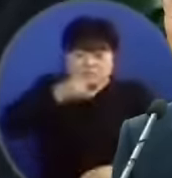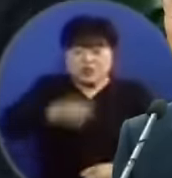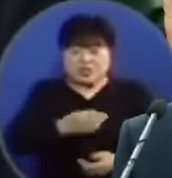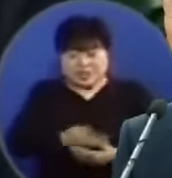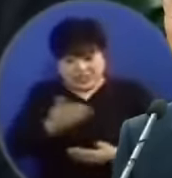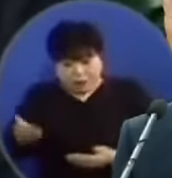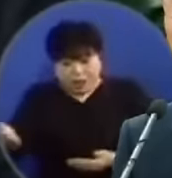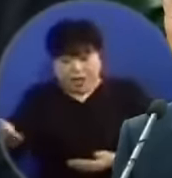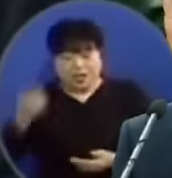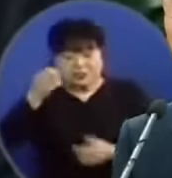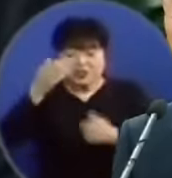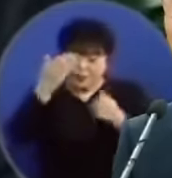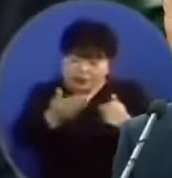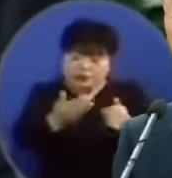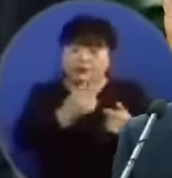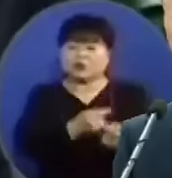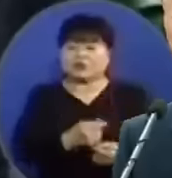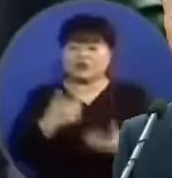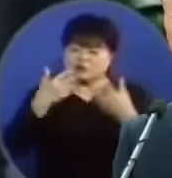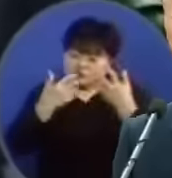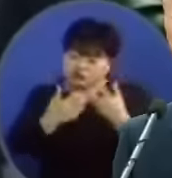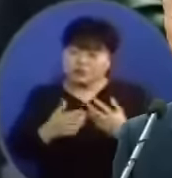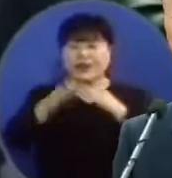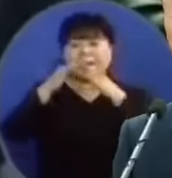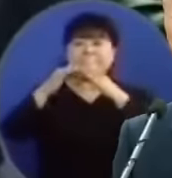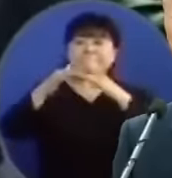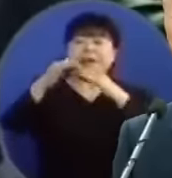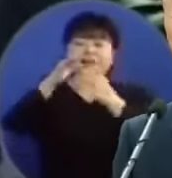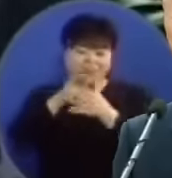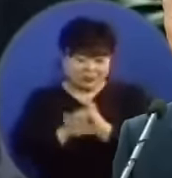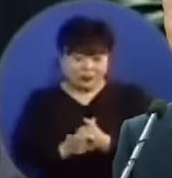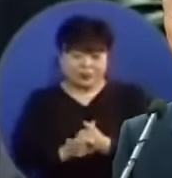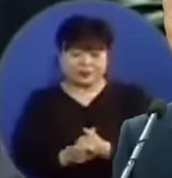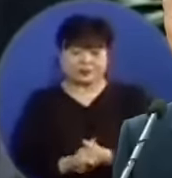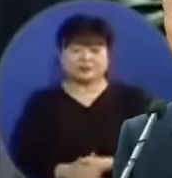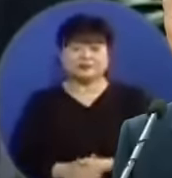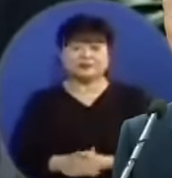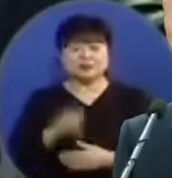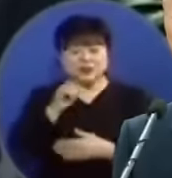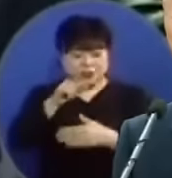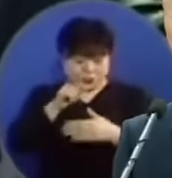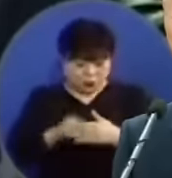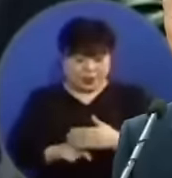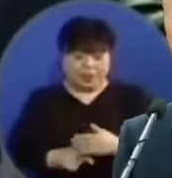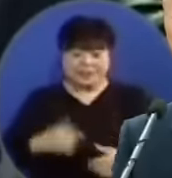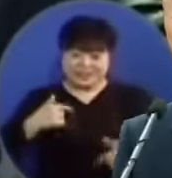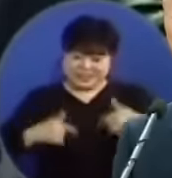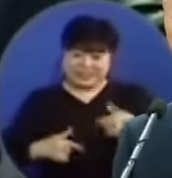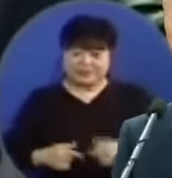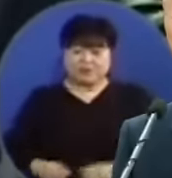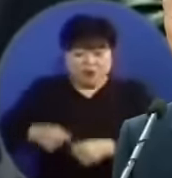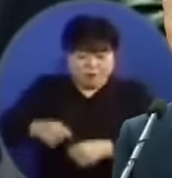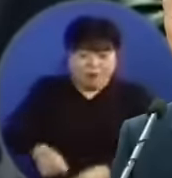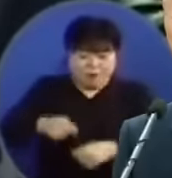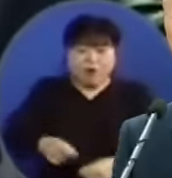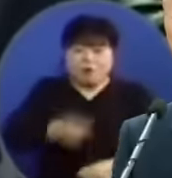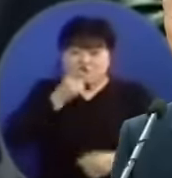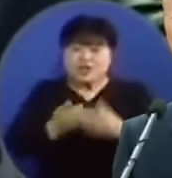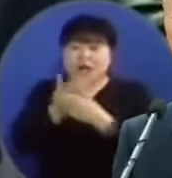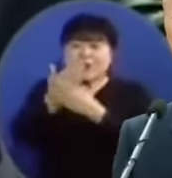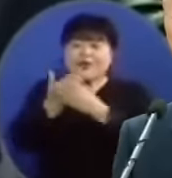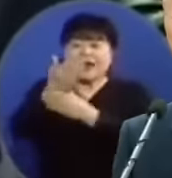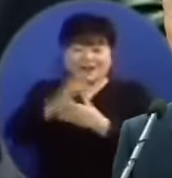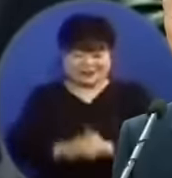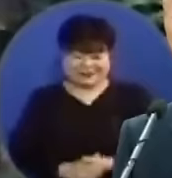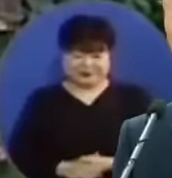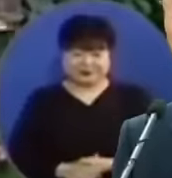것처럼 성령 충만해서 방언으로 기도하는 것은 우리 속에 있는 기쁨을 펌프질 해내는 것입니다.